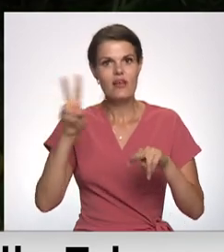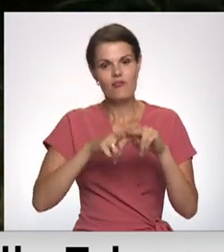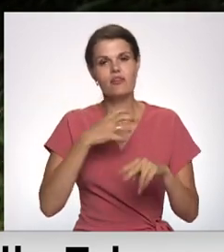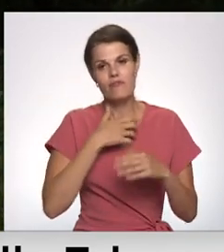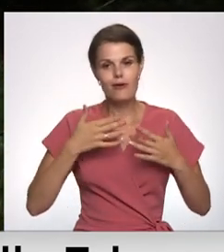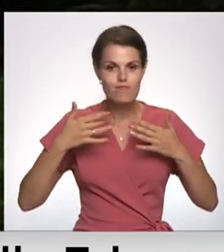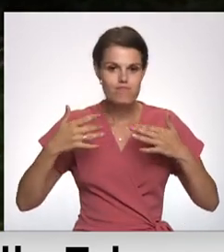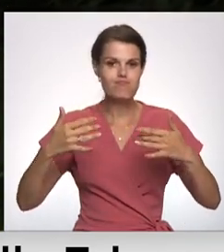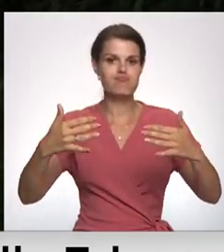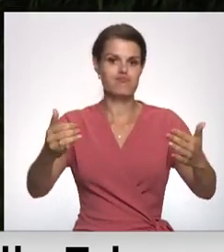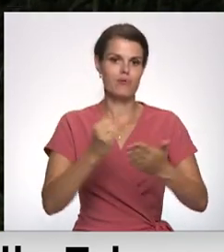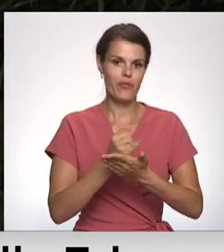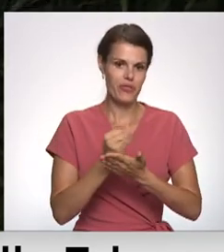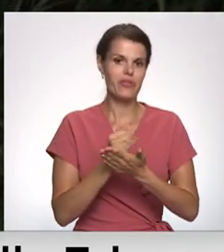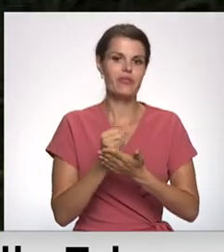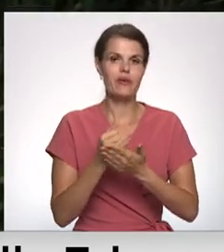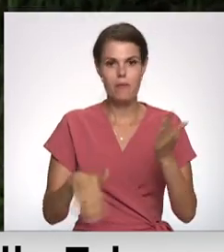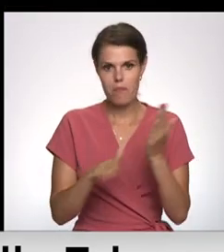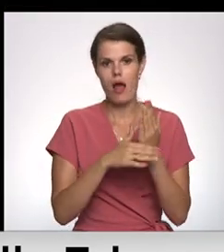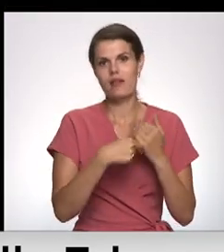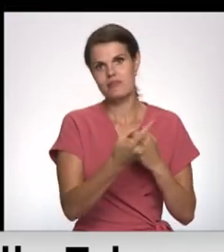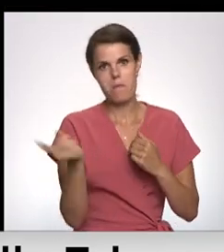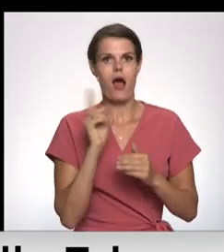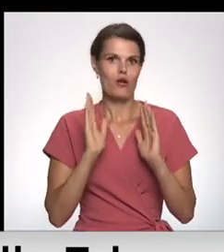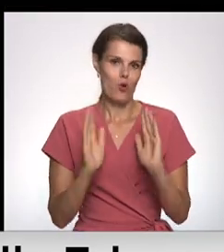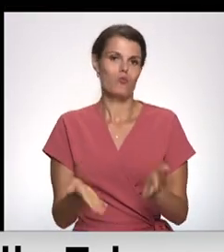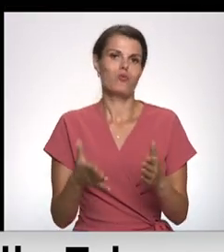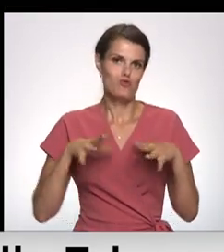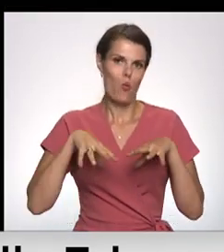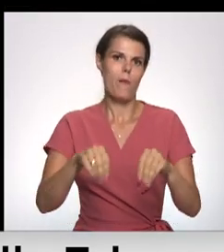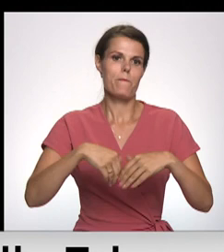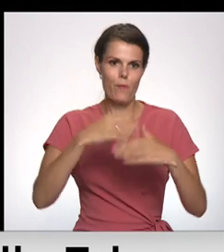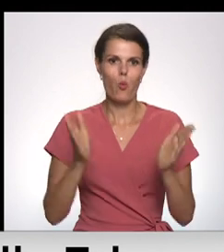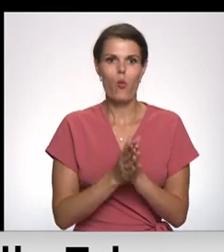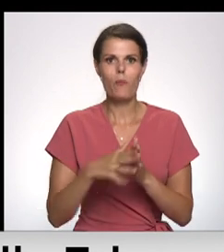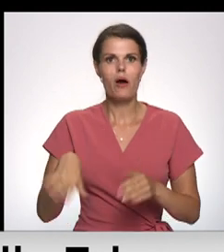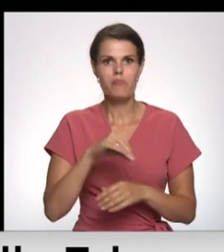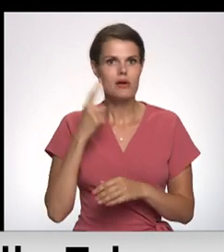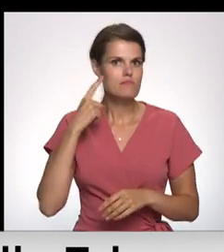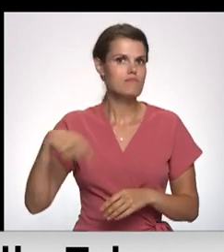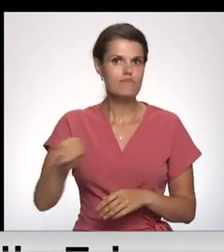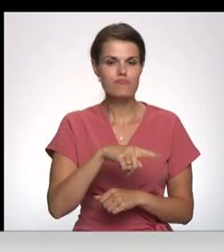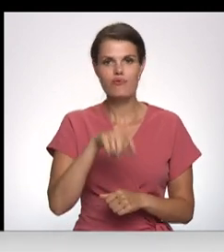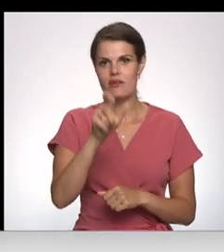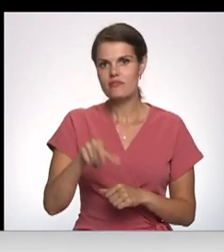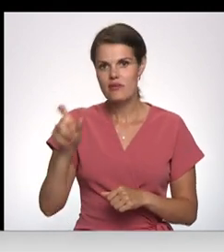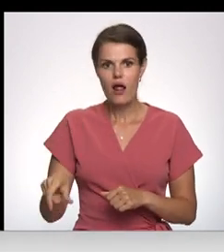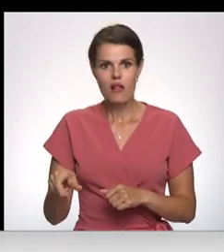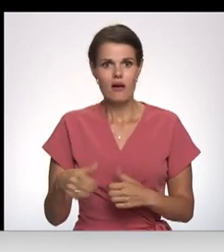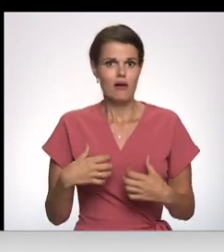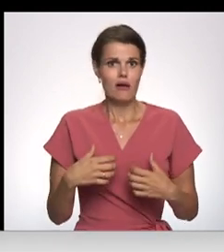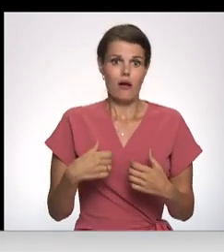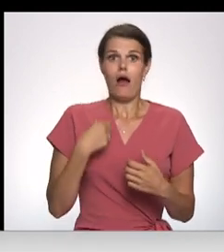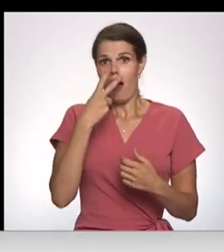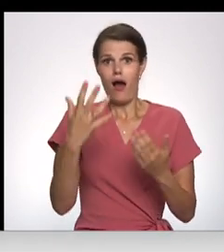tai vietai, kur es dzīvoju. Tad palīgā nāks viss Talss un tad jau kopā tiksim galā. Mēs dzirdam, ka cilvēki iesaucās, o, man